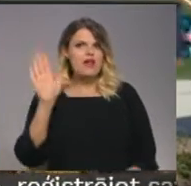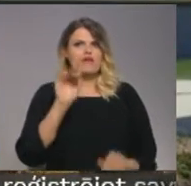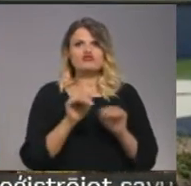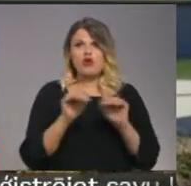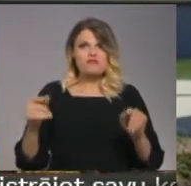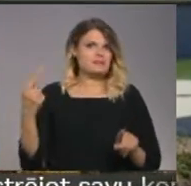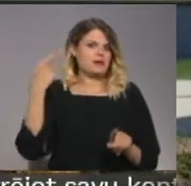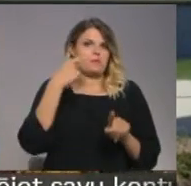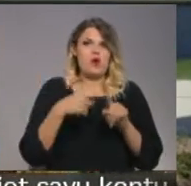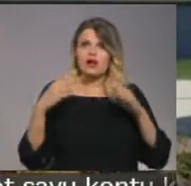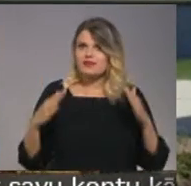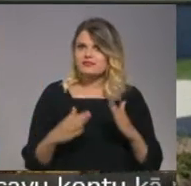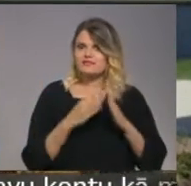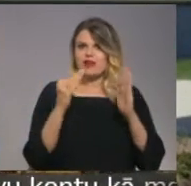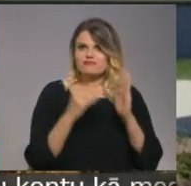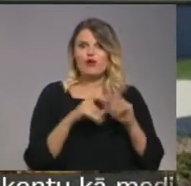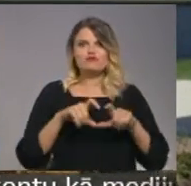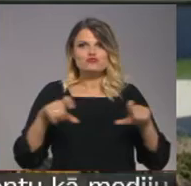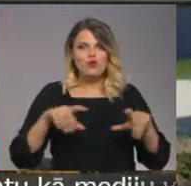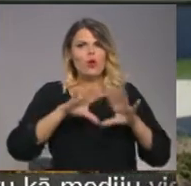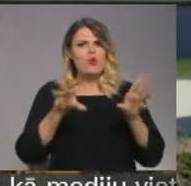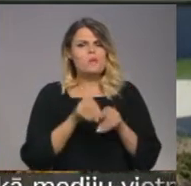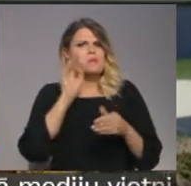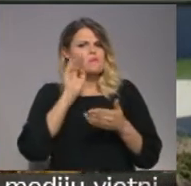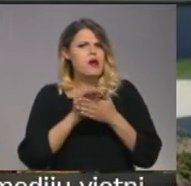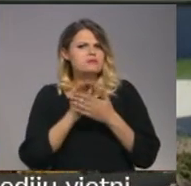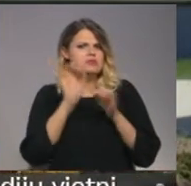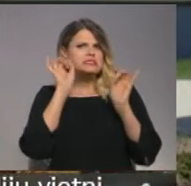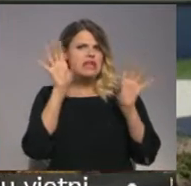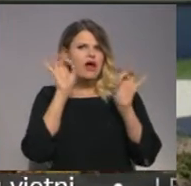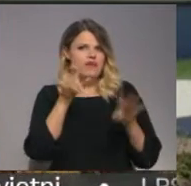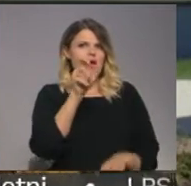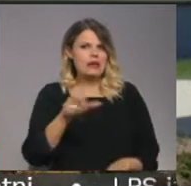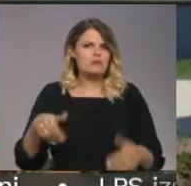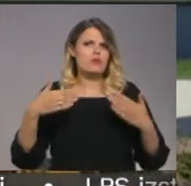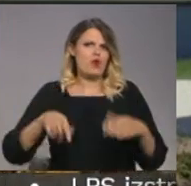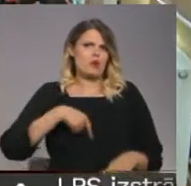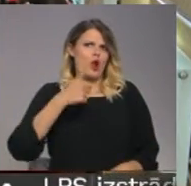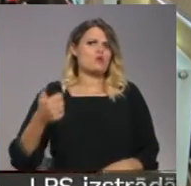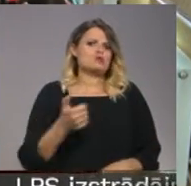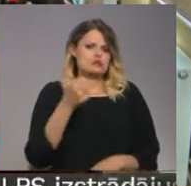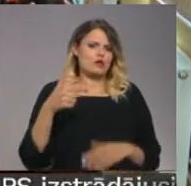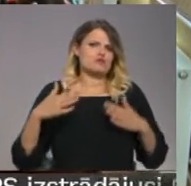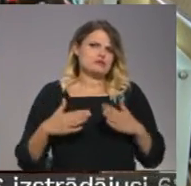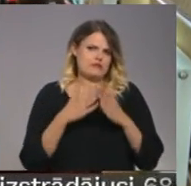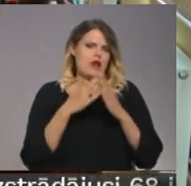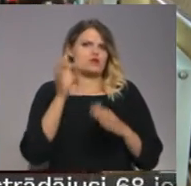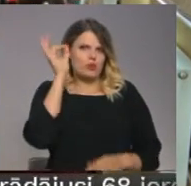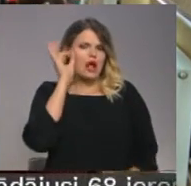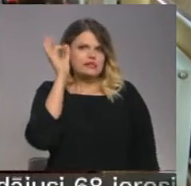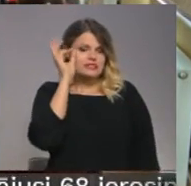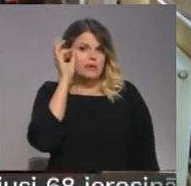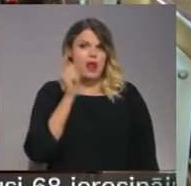viņu pirmo raizi, škola kopā ar sabiedrībā zinomiem cilvēkiem to atzīmē jau vairokus gadus. Latgales dienas